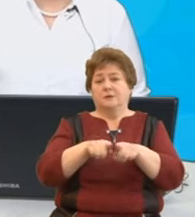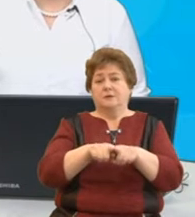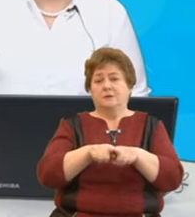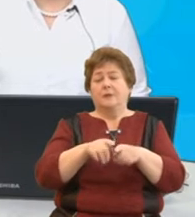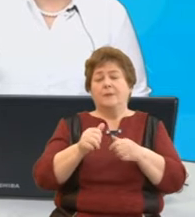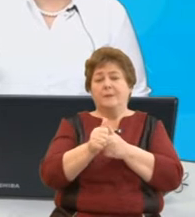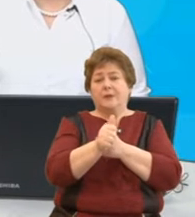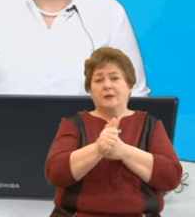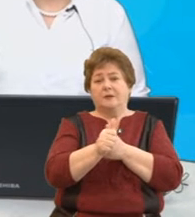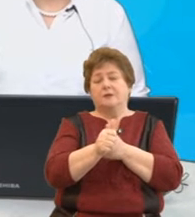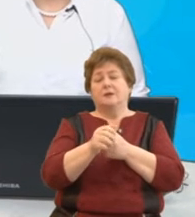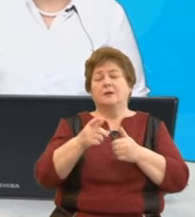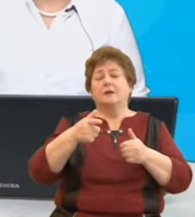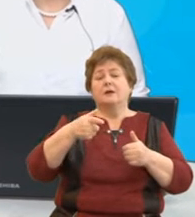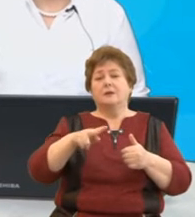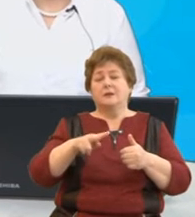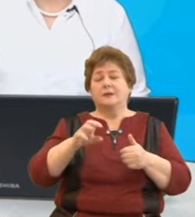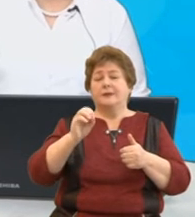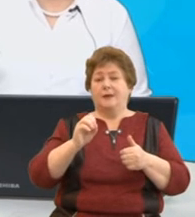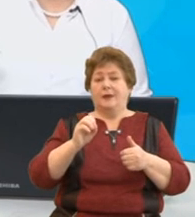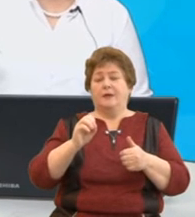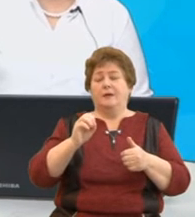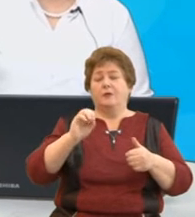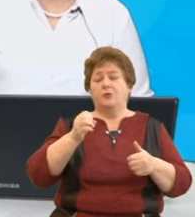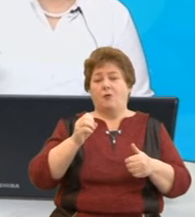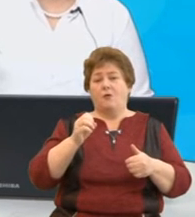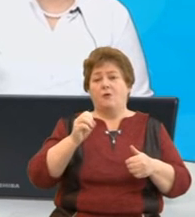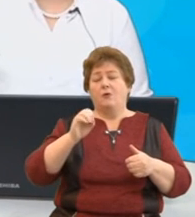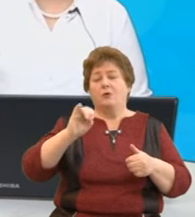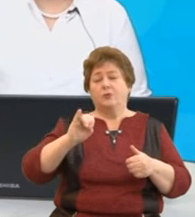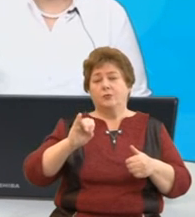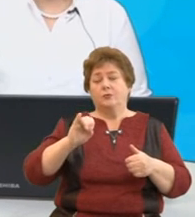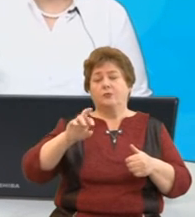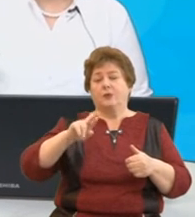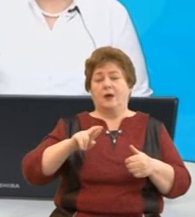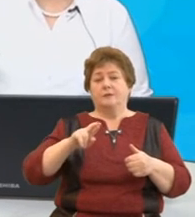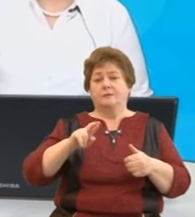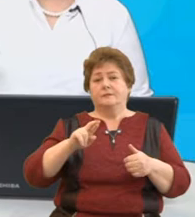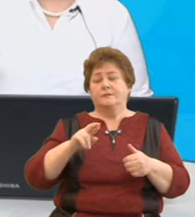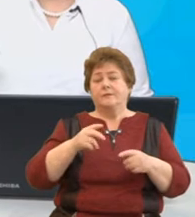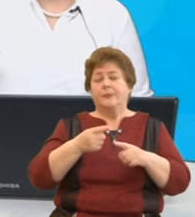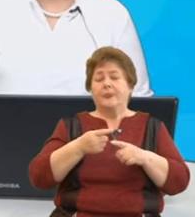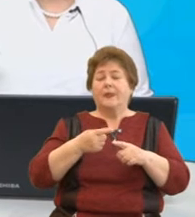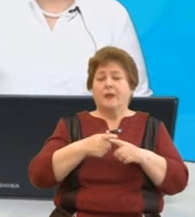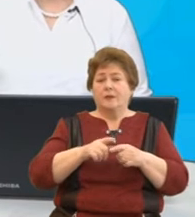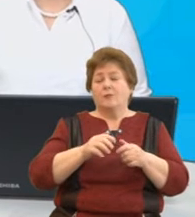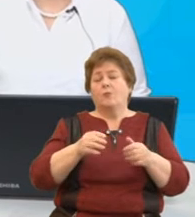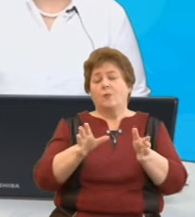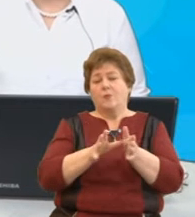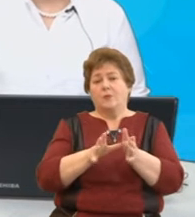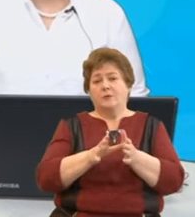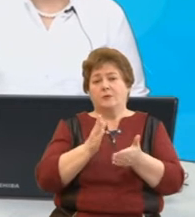перед гласными е ю ю я и этому способствует